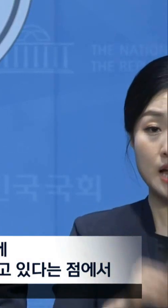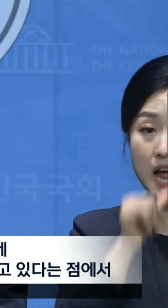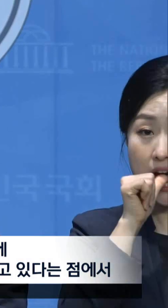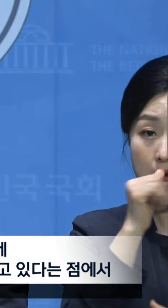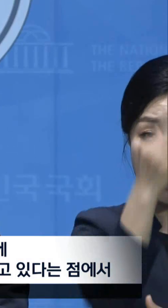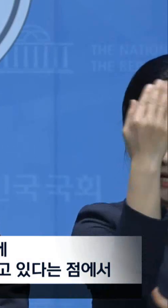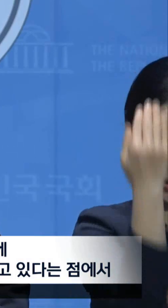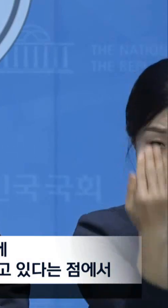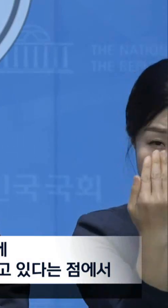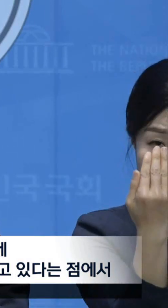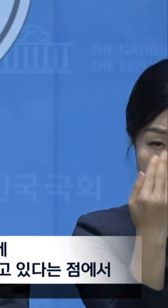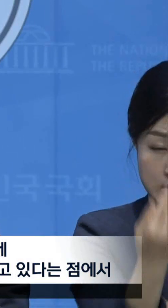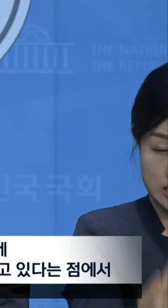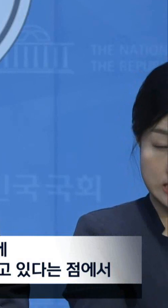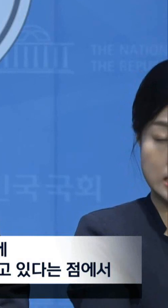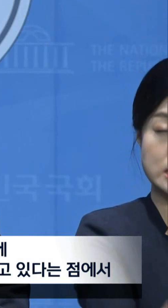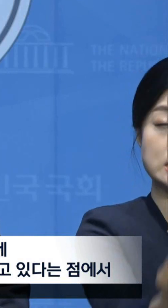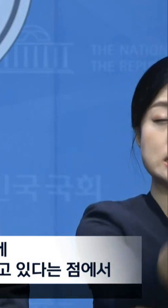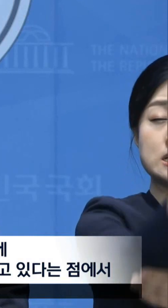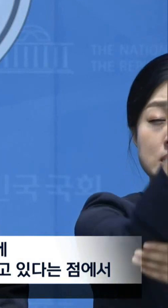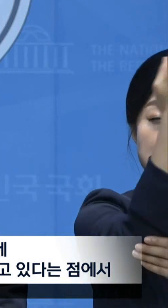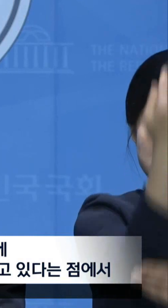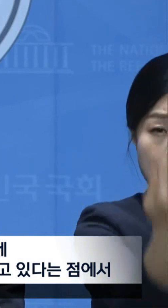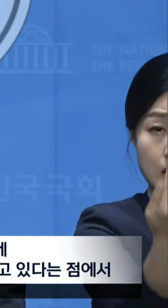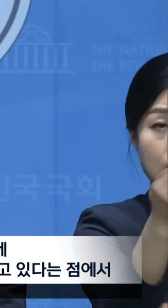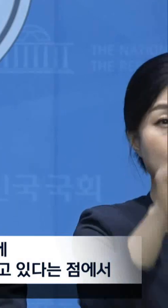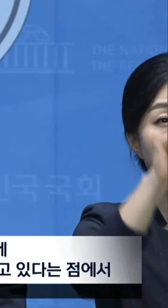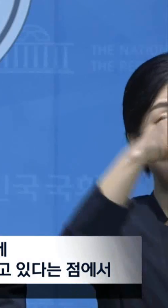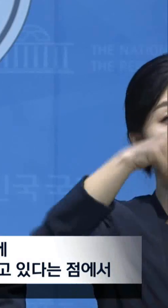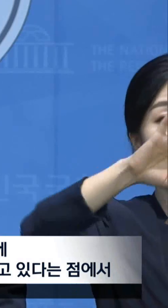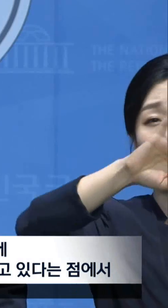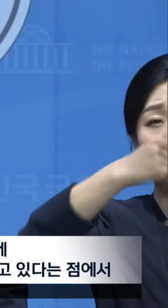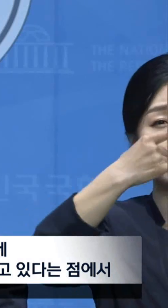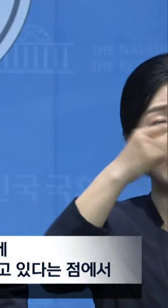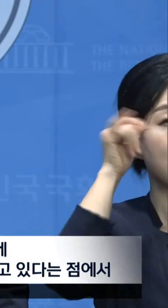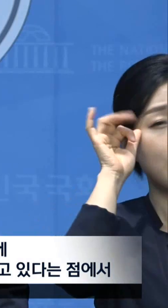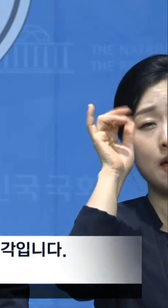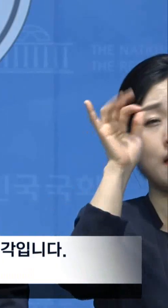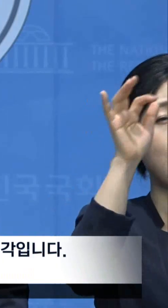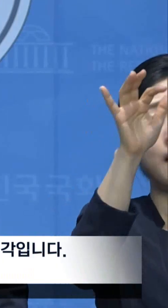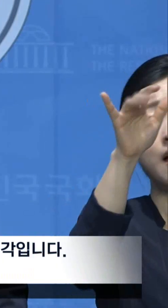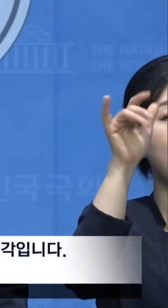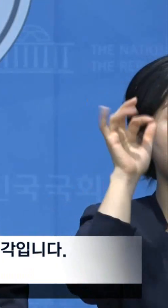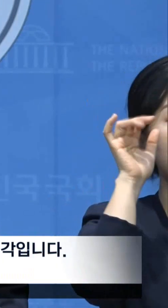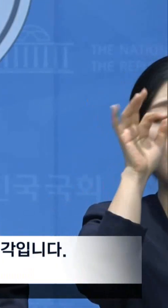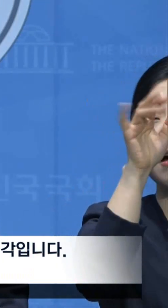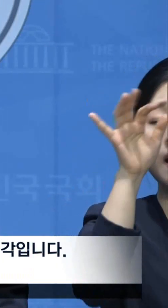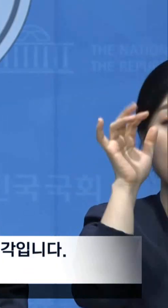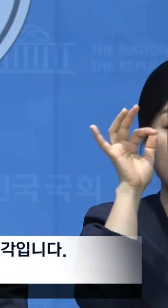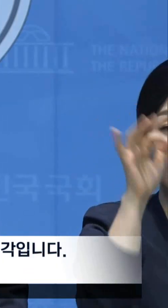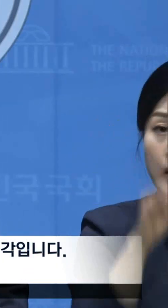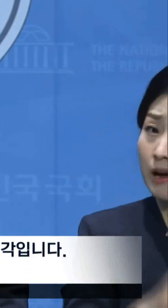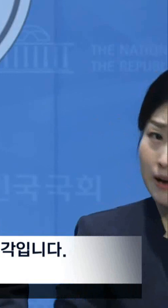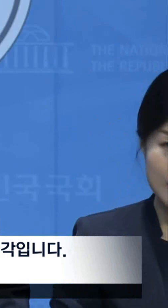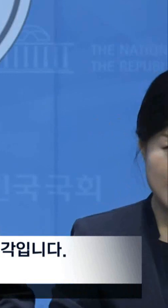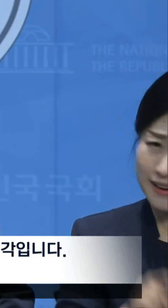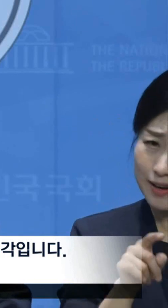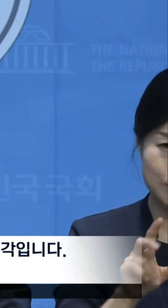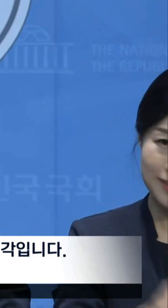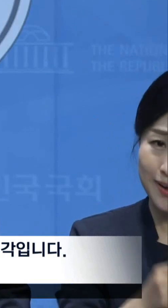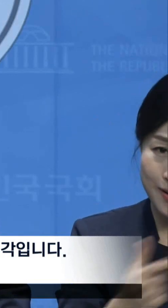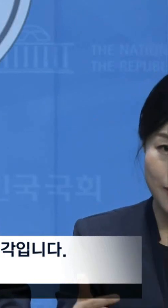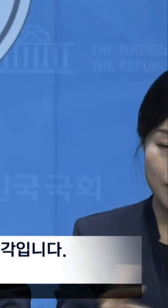세워서 시민들에게 박정희의 주술을 강요하고 있다는 점에서 이 사실은 반드시 우상화